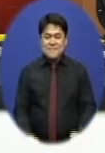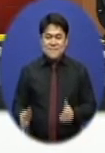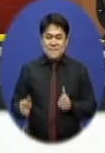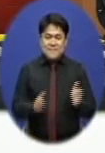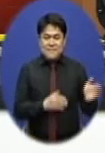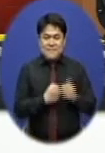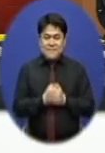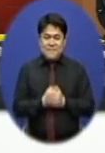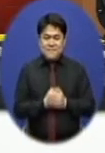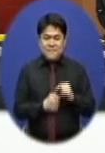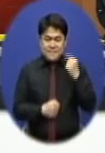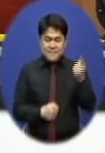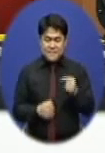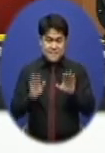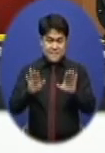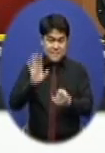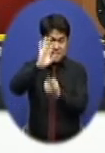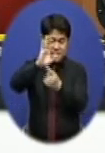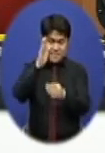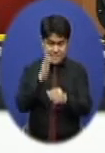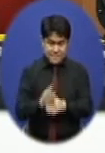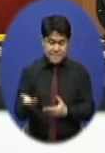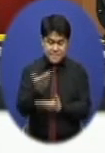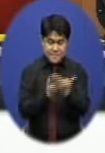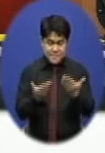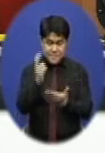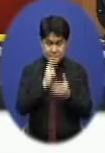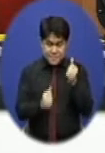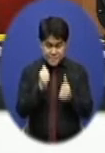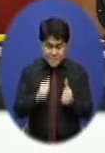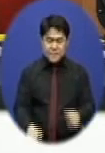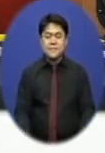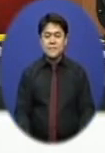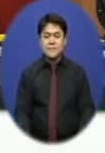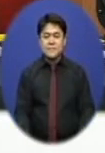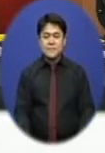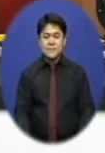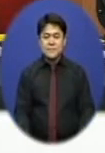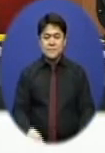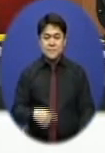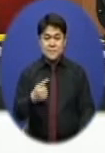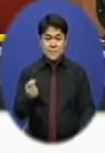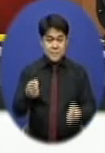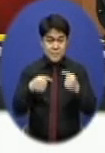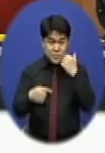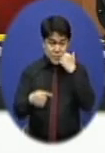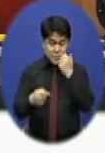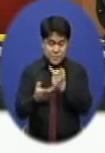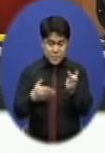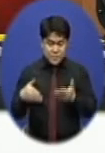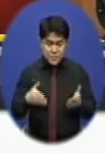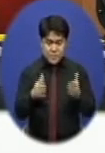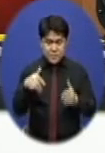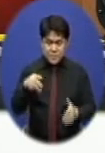자, 계속해서 생방송으로 이어지고 있습니다. 나눔 네. 노래자랑 네. 또 예약 참여 한 번만 나볼까요? 그러네요. 강원도